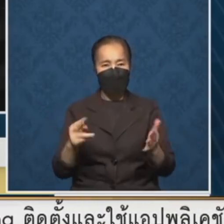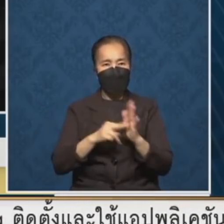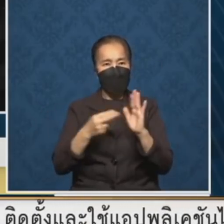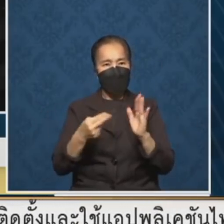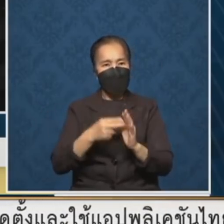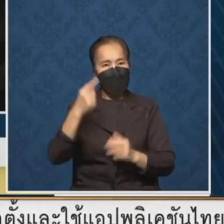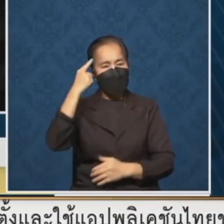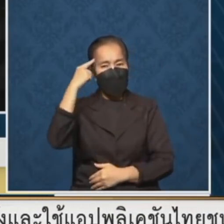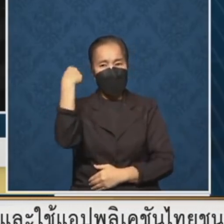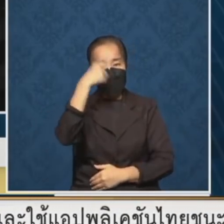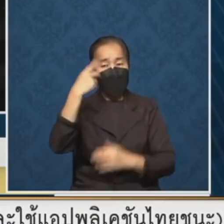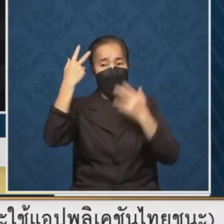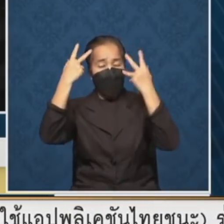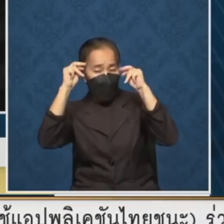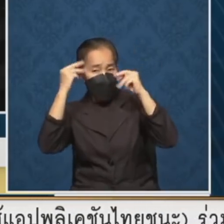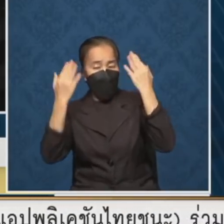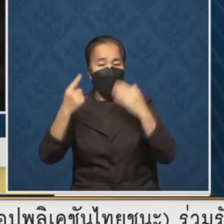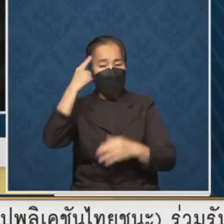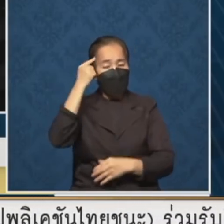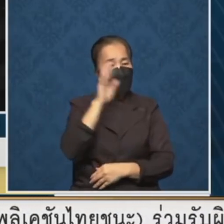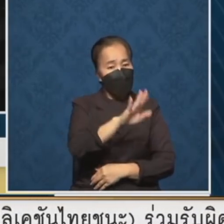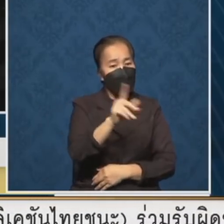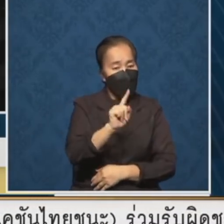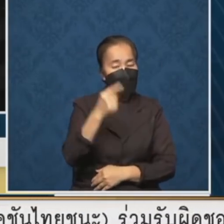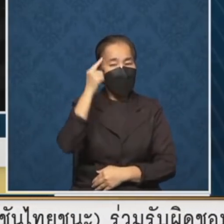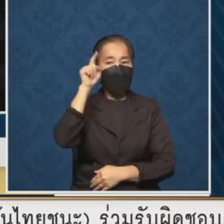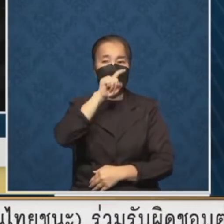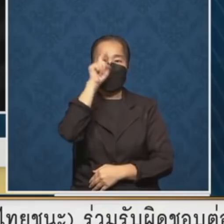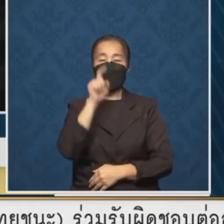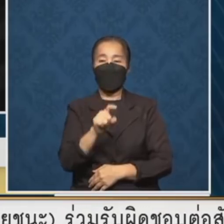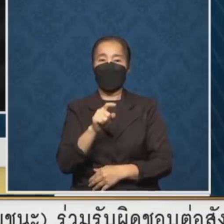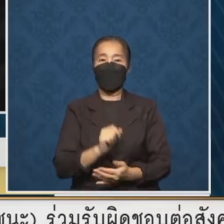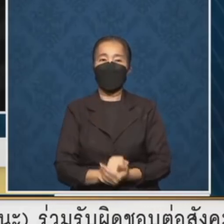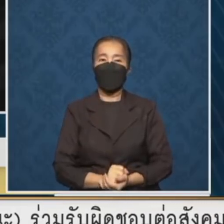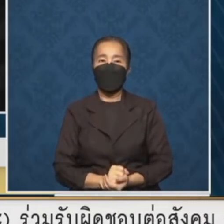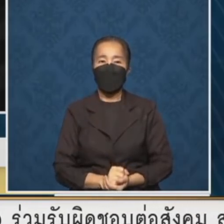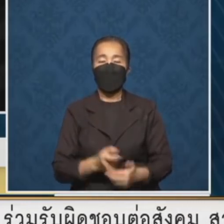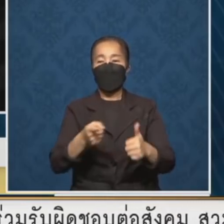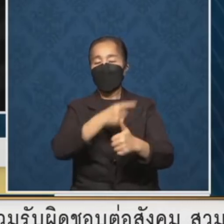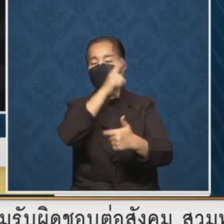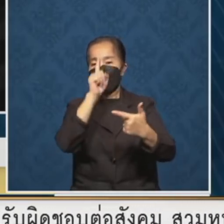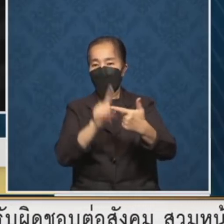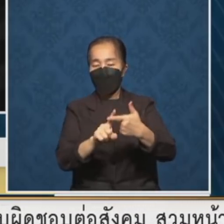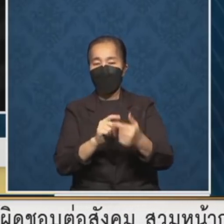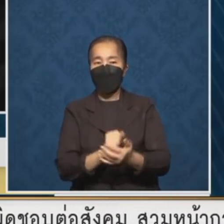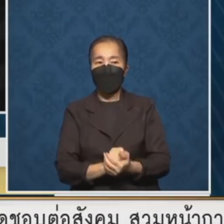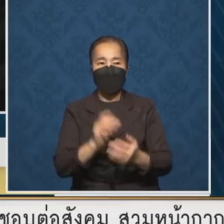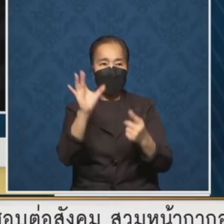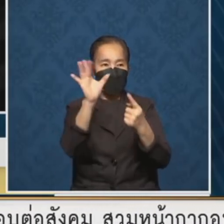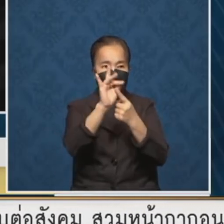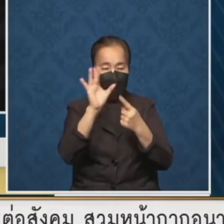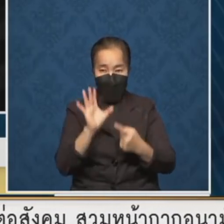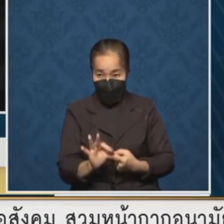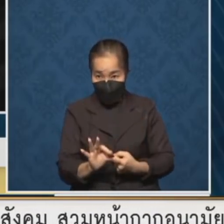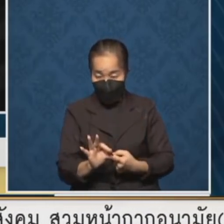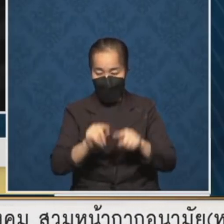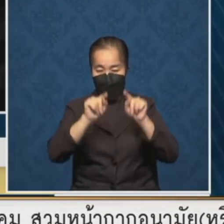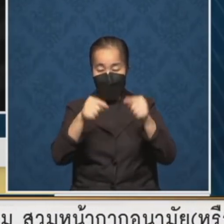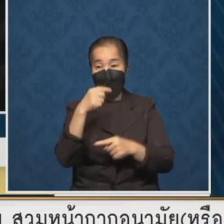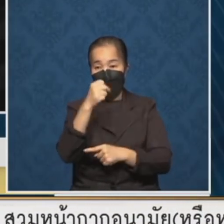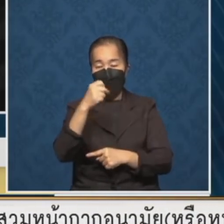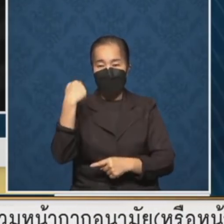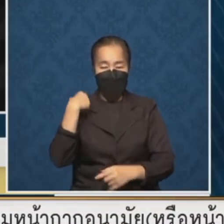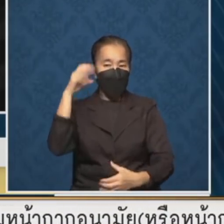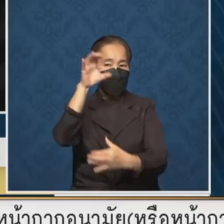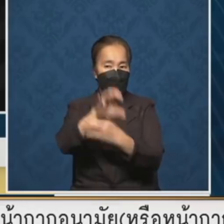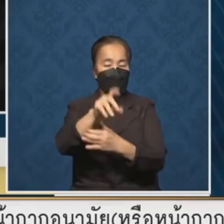ความเห็นของอนุ3ชุดที่แต่งตั้งเมื่อพฤษภาหรือเปล่าครับก็ต่อไปครับในข้อ8และข้อ9วงเล็บ4คือการบังคับให้เก็บ